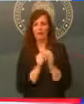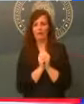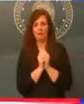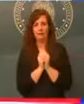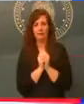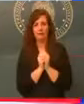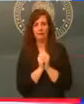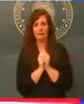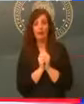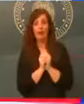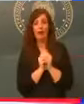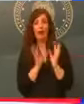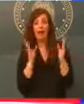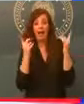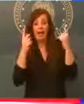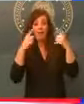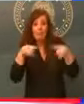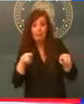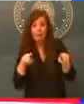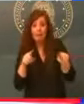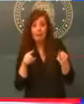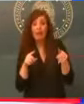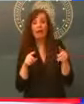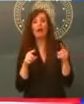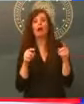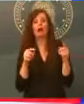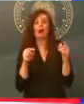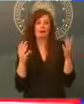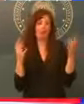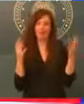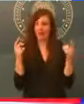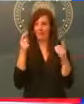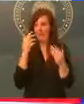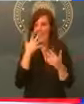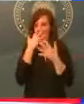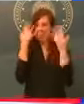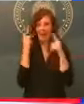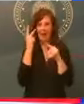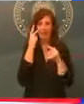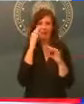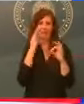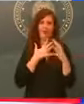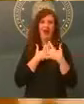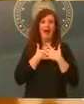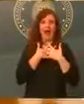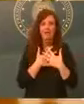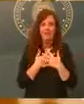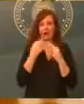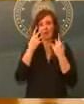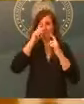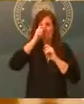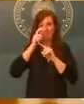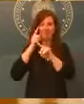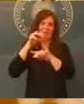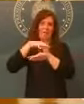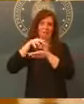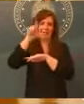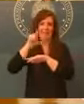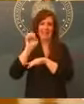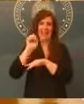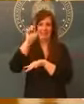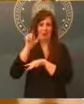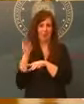dire non solo c'è la dedizione avete visto anche l'amore la benegazione della ministra Zulia ma direi che è una